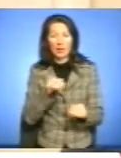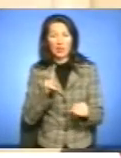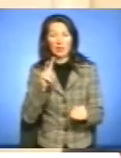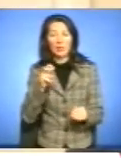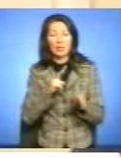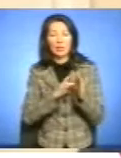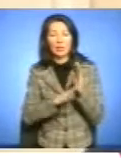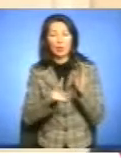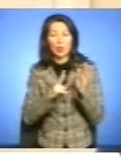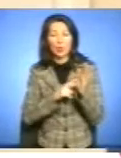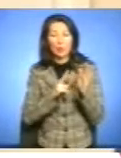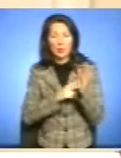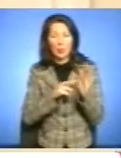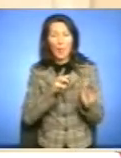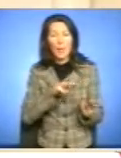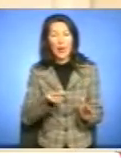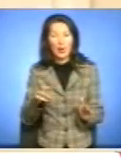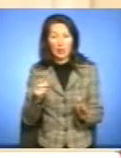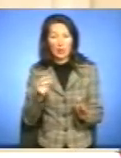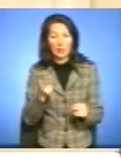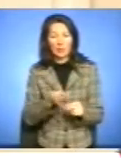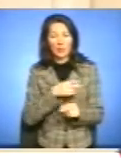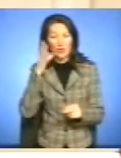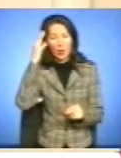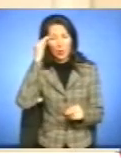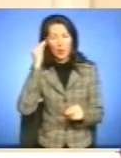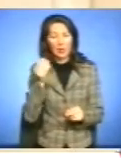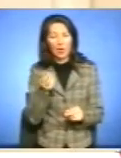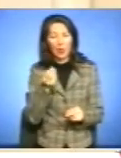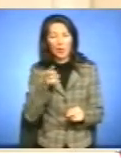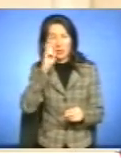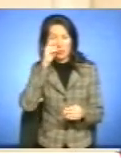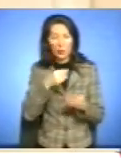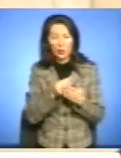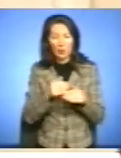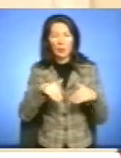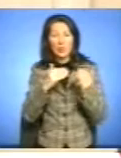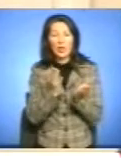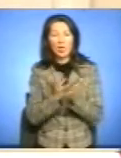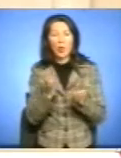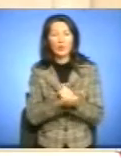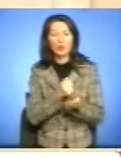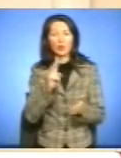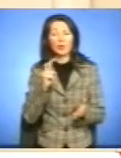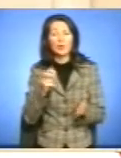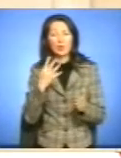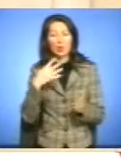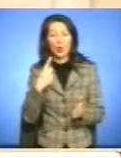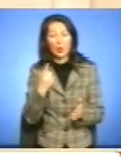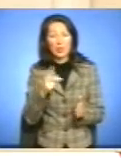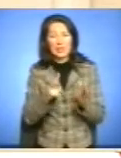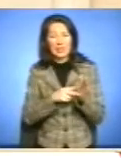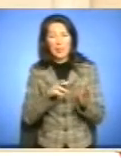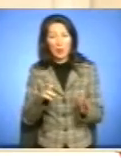мільйона гривень, це без урахування трансфертів з державного бюджету. При цьому по загальному фонду 241,7 мільйона гривень, по